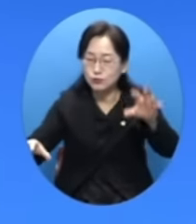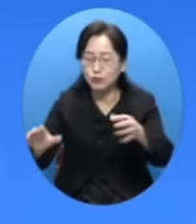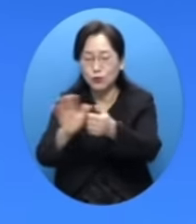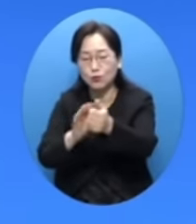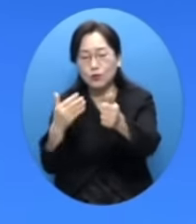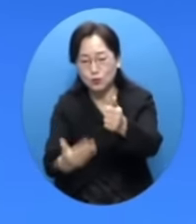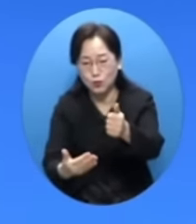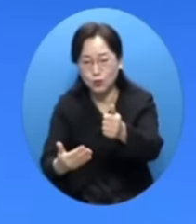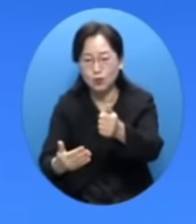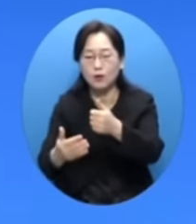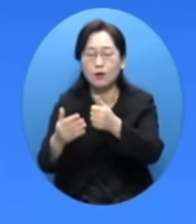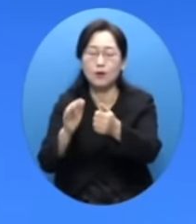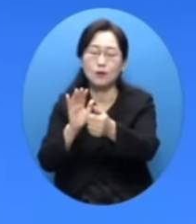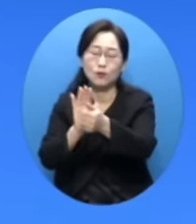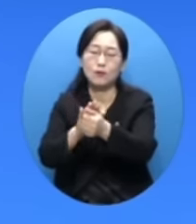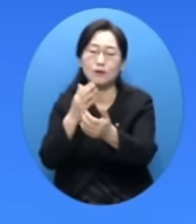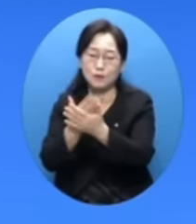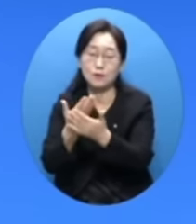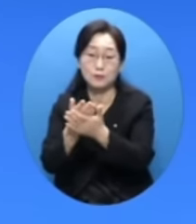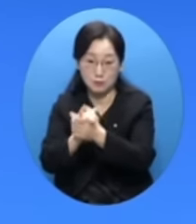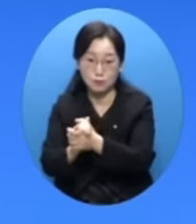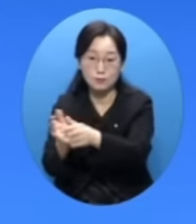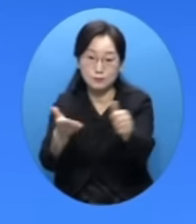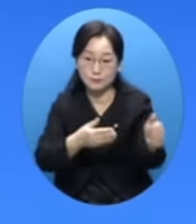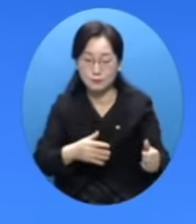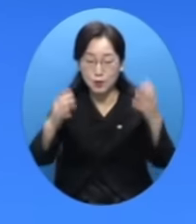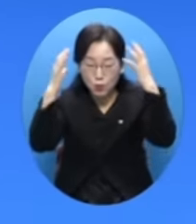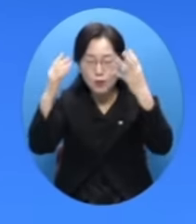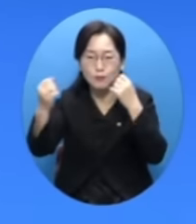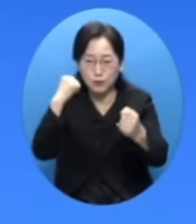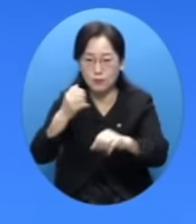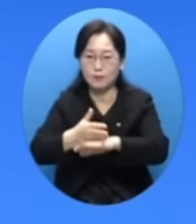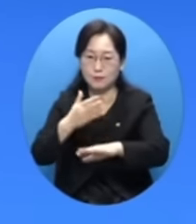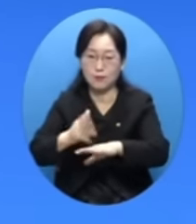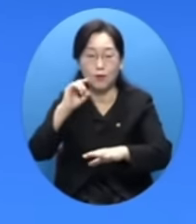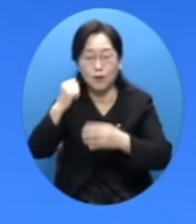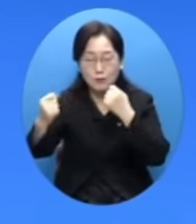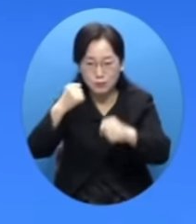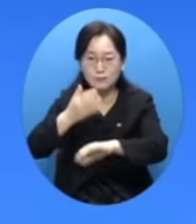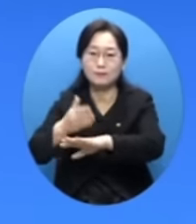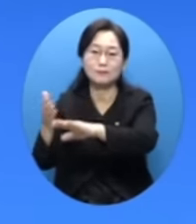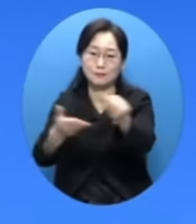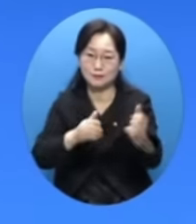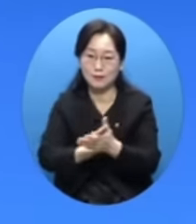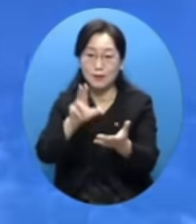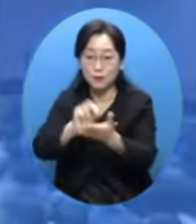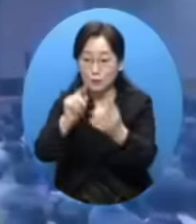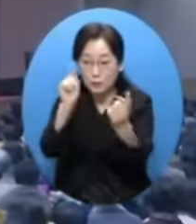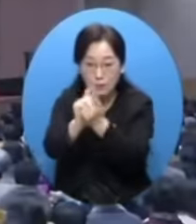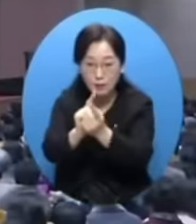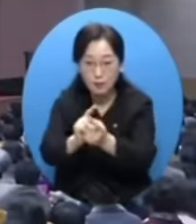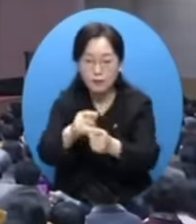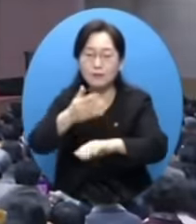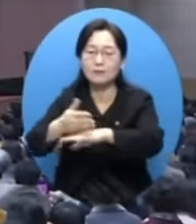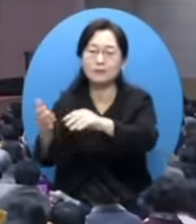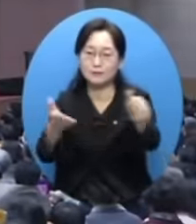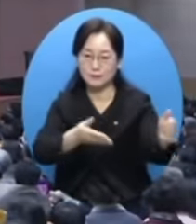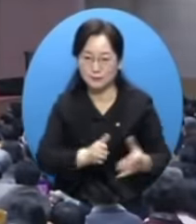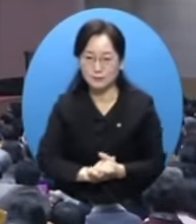하여 주시옵소서. 고난 중에 감사하시기 바랍니다. 어려울 때 감사하시기 바랍니다. 문제를 만날 때 감사하시기 바랍니다.